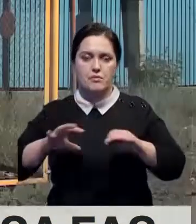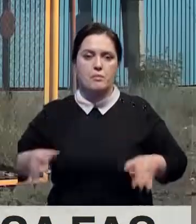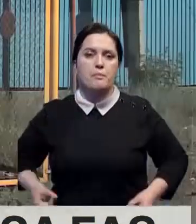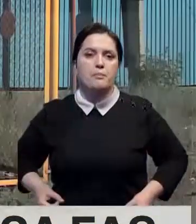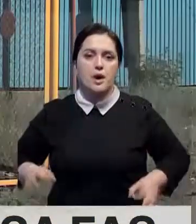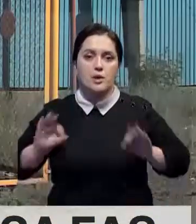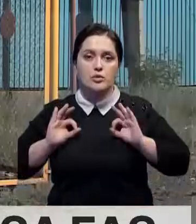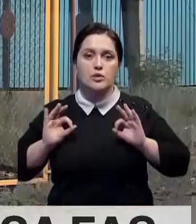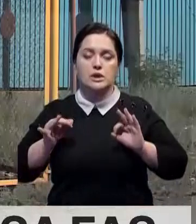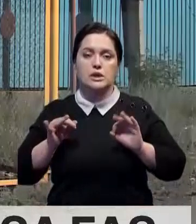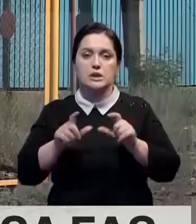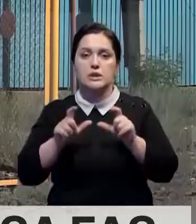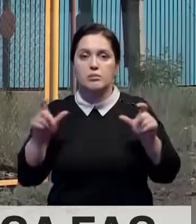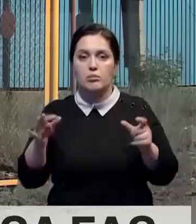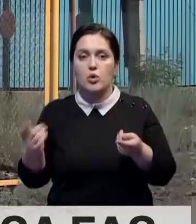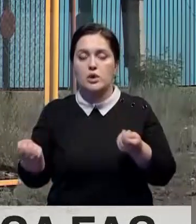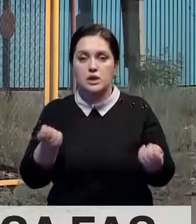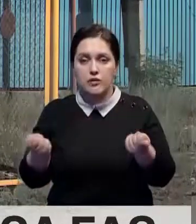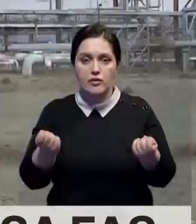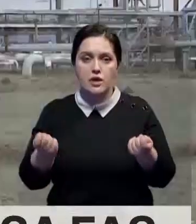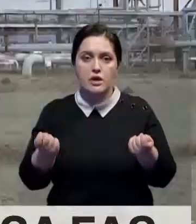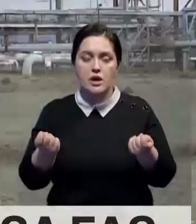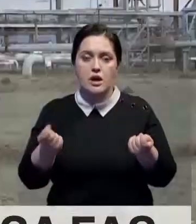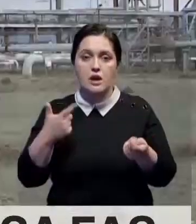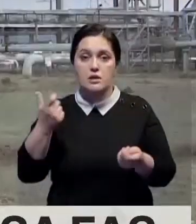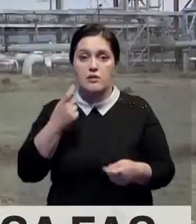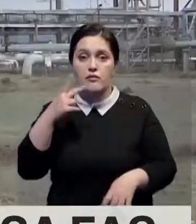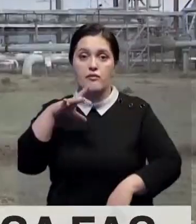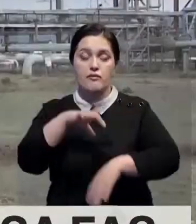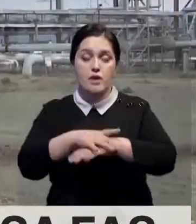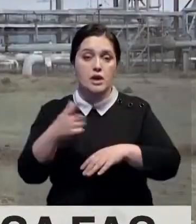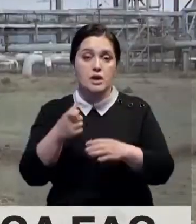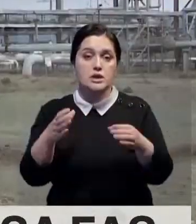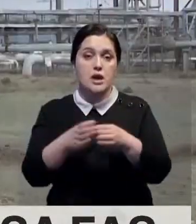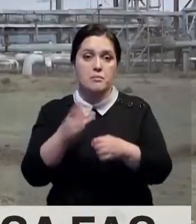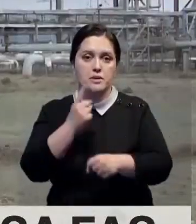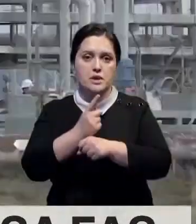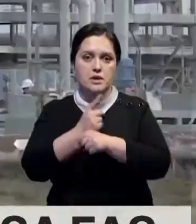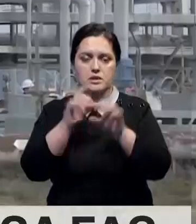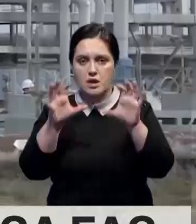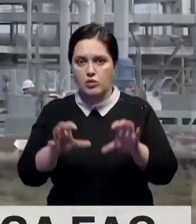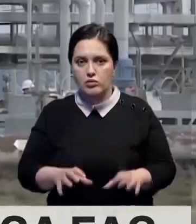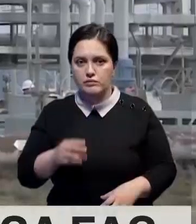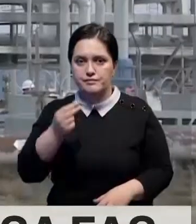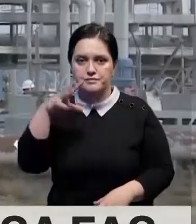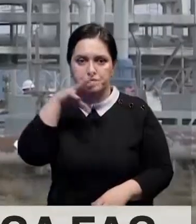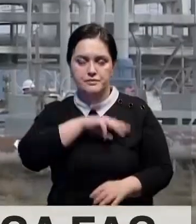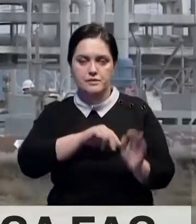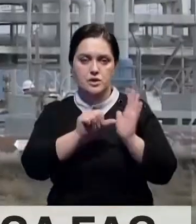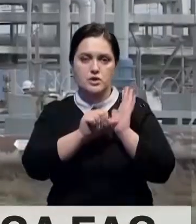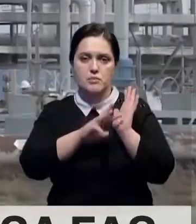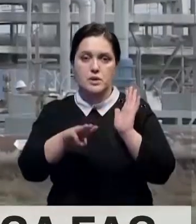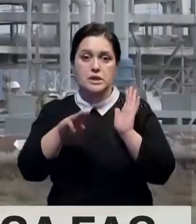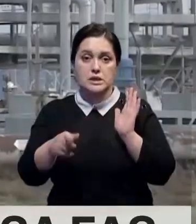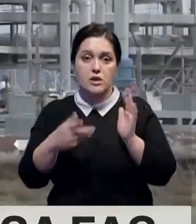и специалисты департамента по регулированию естественных монополий. Как выяснилось, газовая компания незаконно заработала больше 6 миллионов тенге